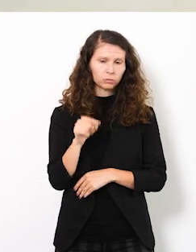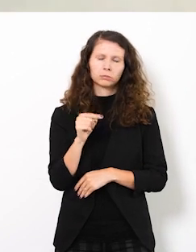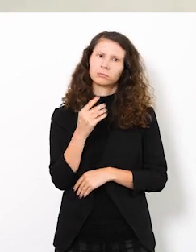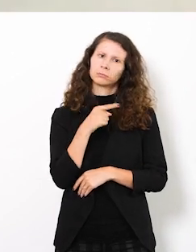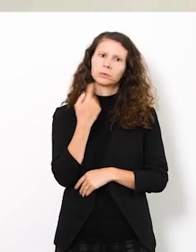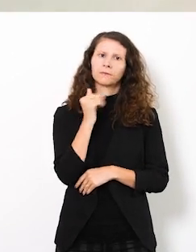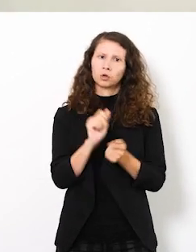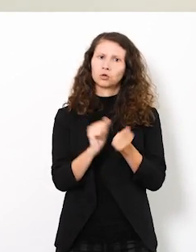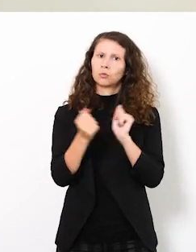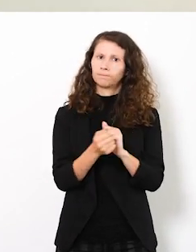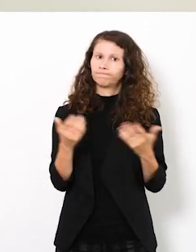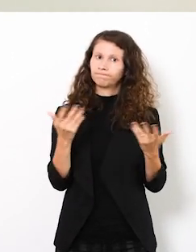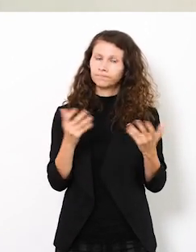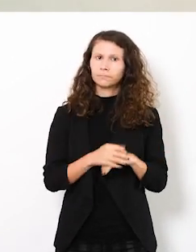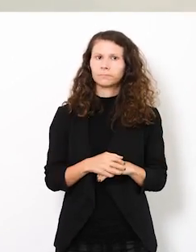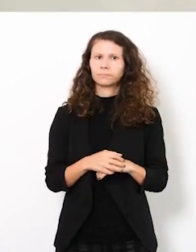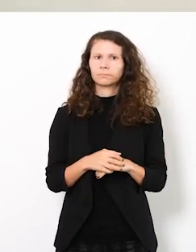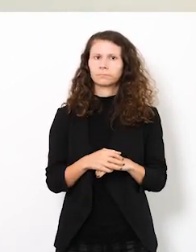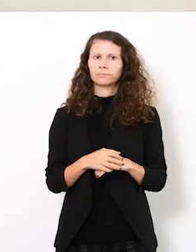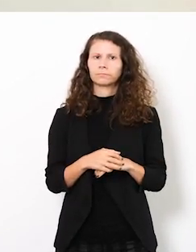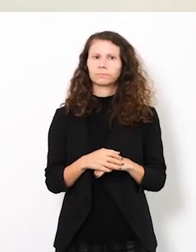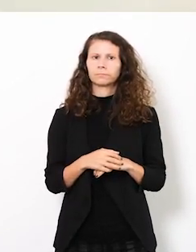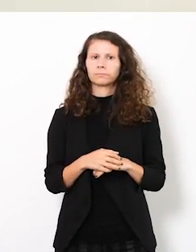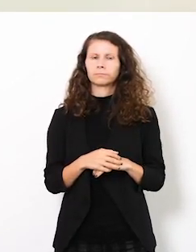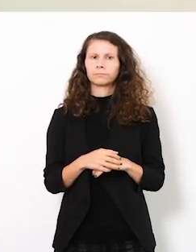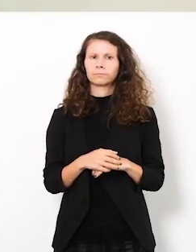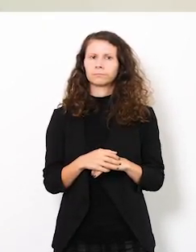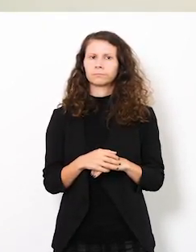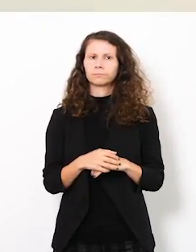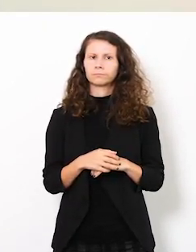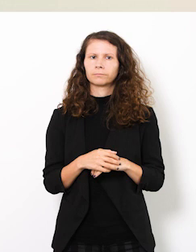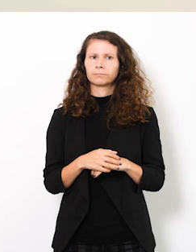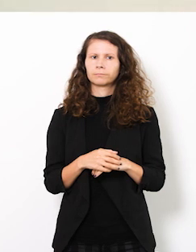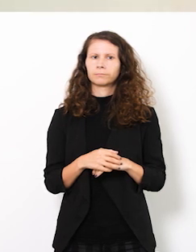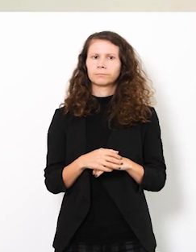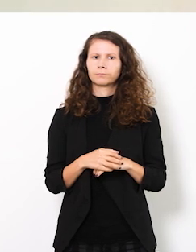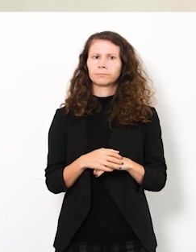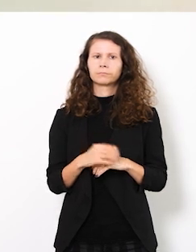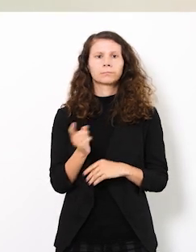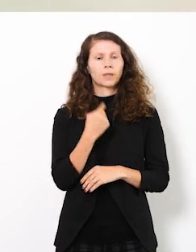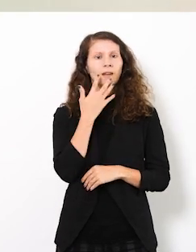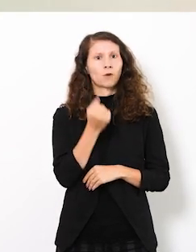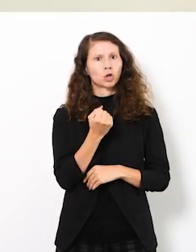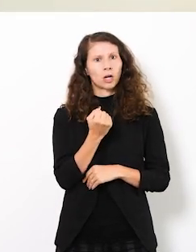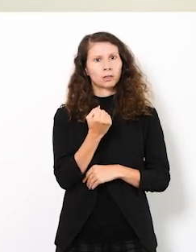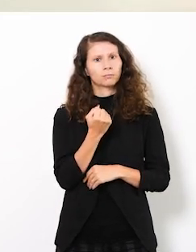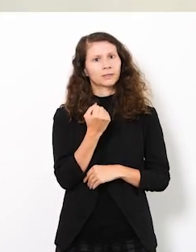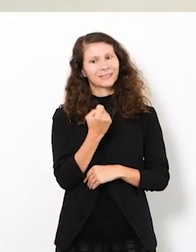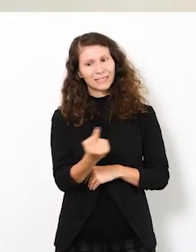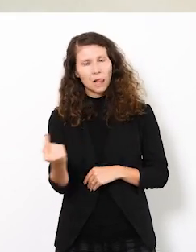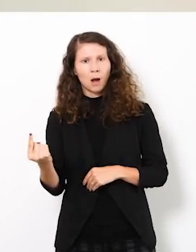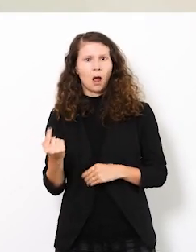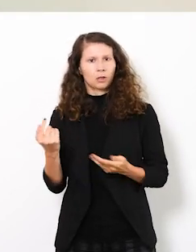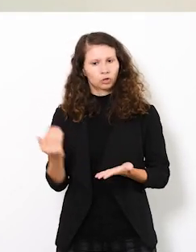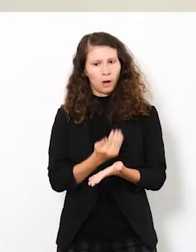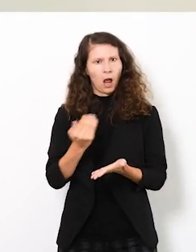erreichen, dass wir durch die Form einer eigenen Ansparleistung, also